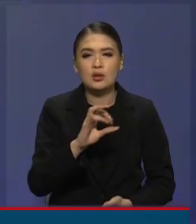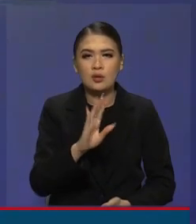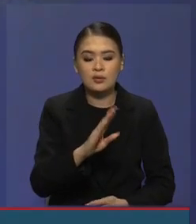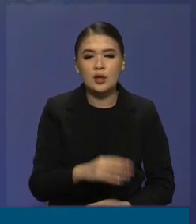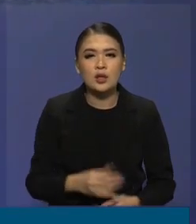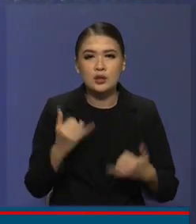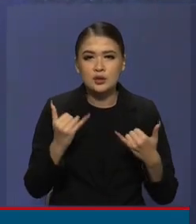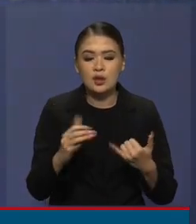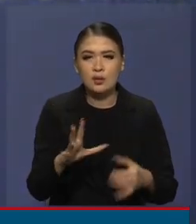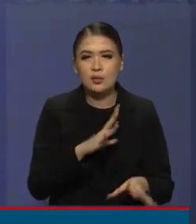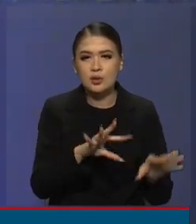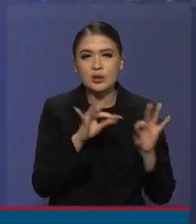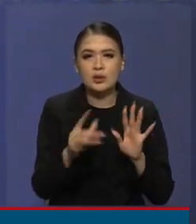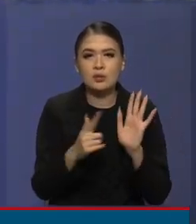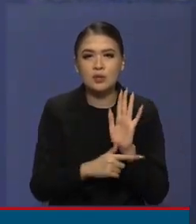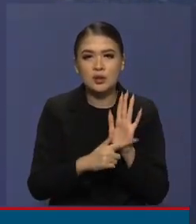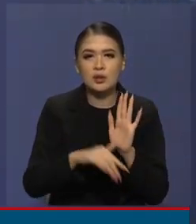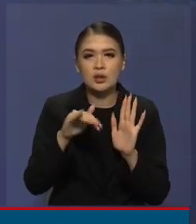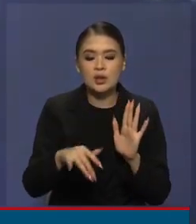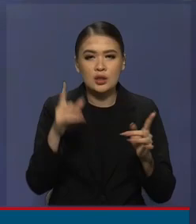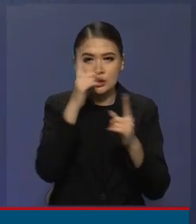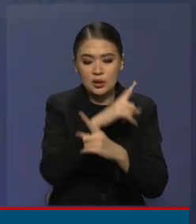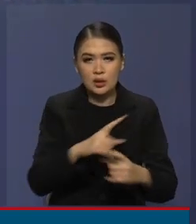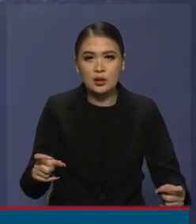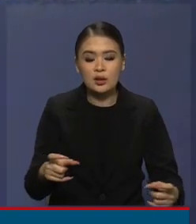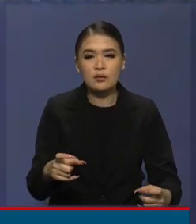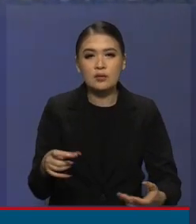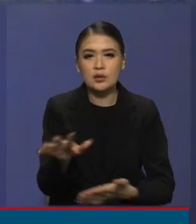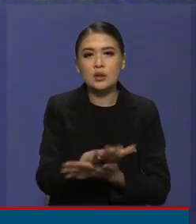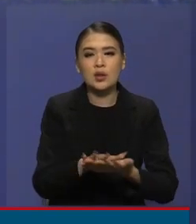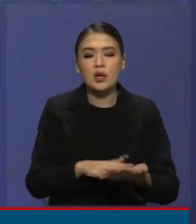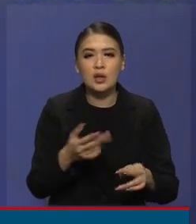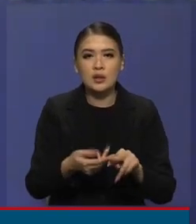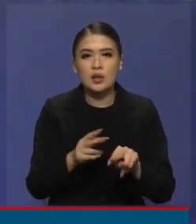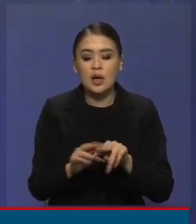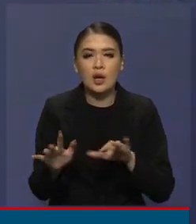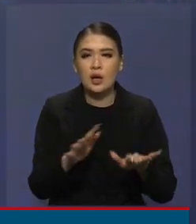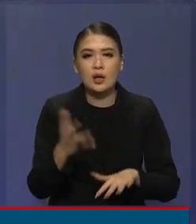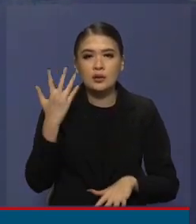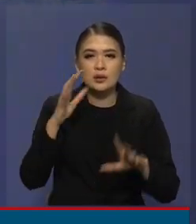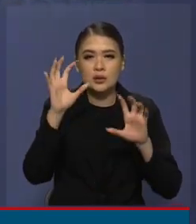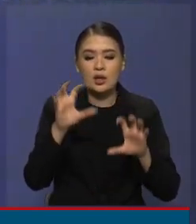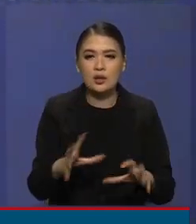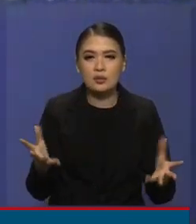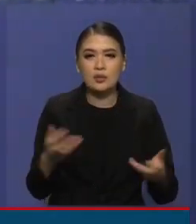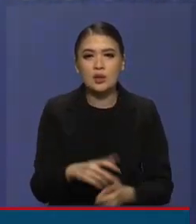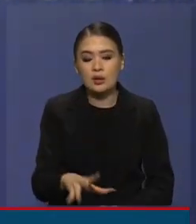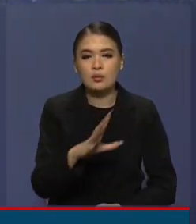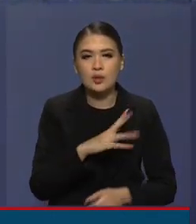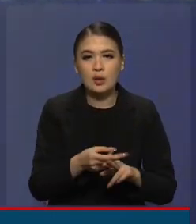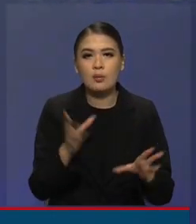поступило 70 тысяч заявок на объявление банкротства. Потенциально, когда мы закон принимали, под эту процедуру